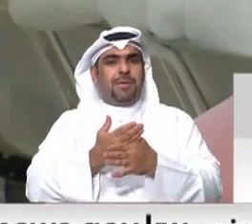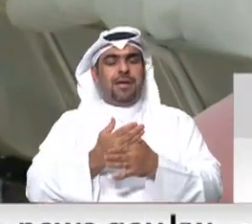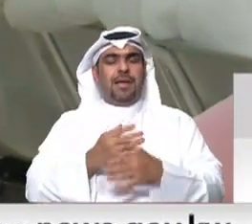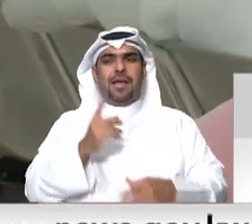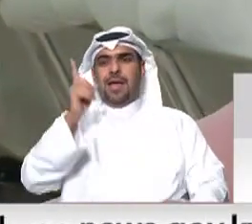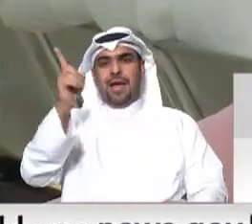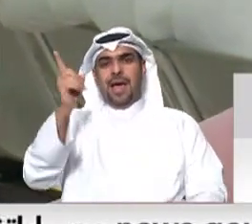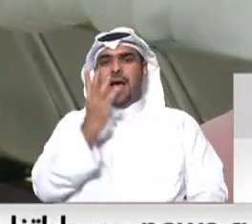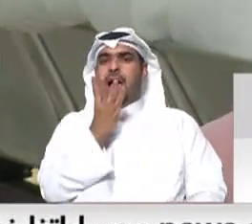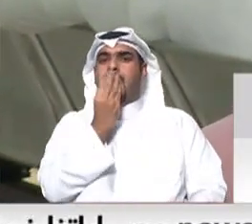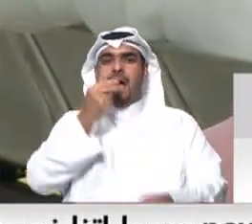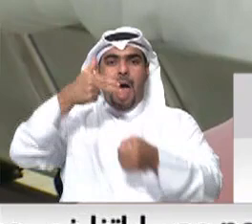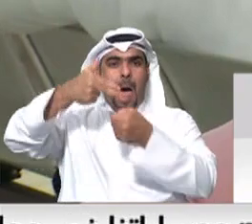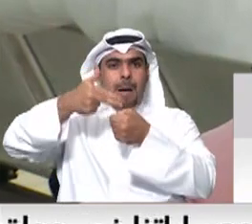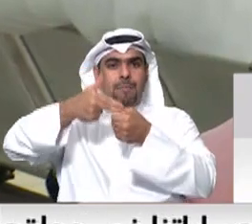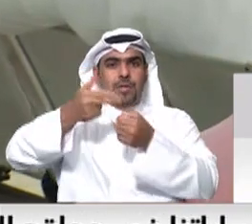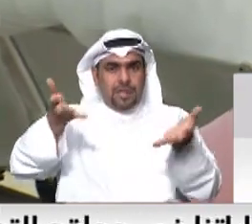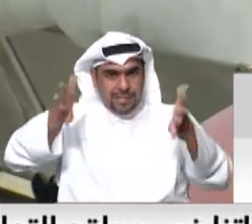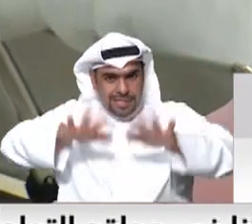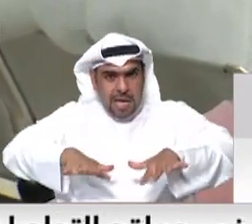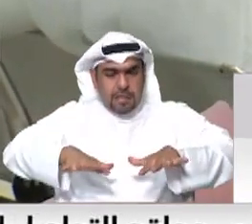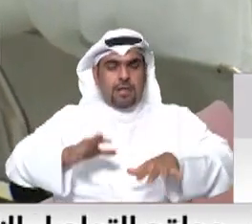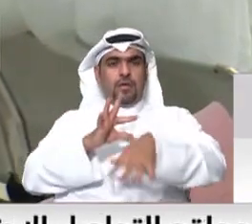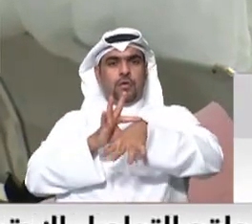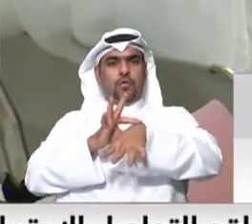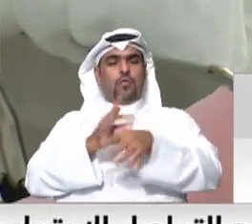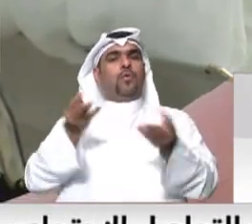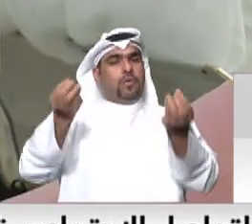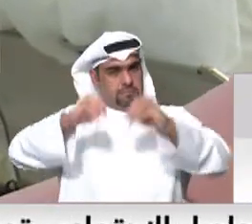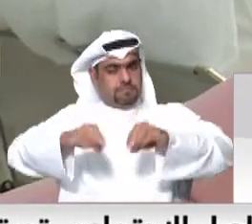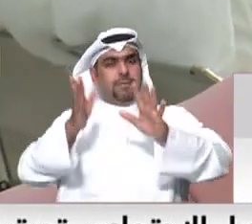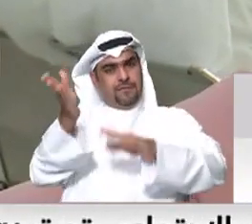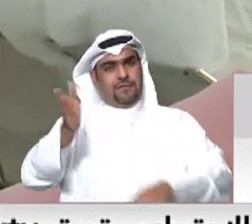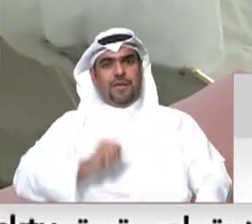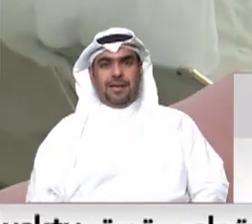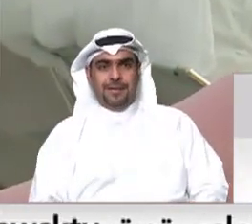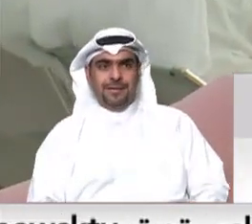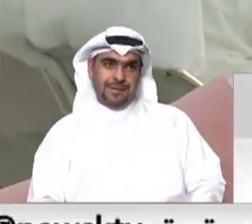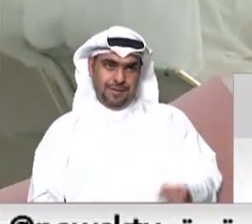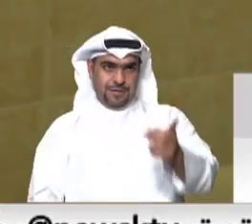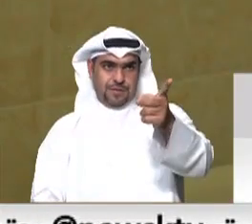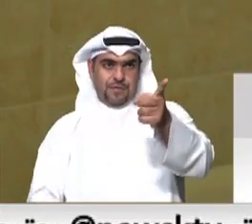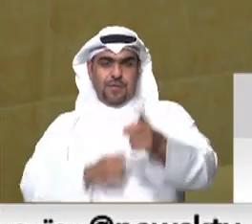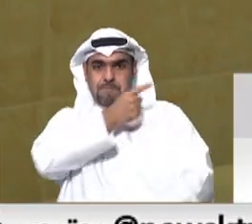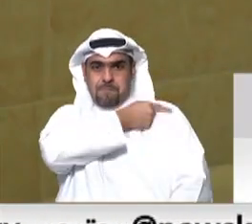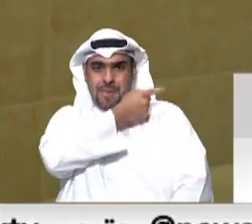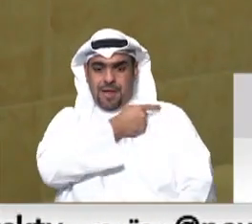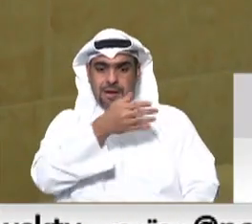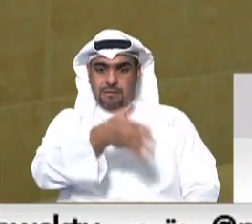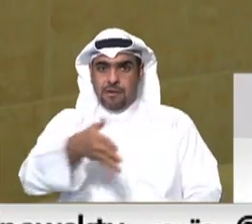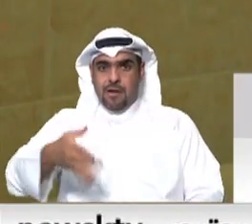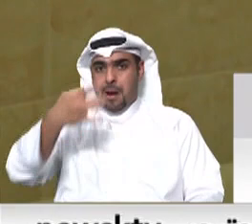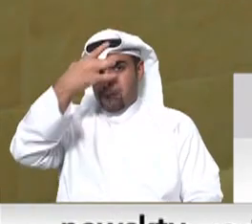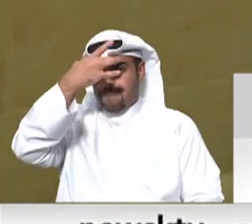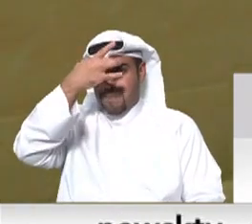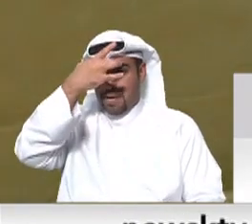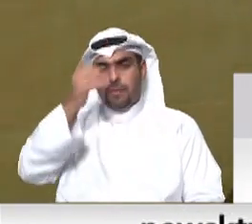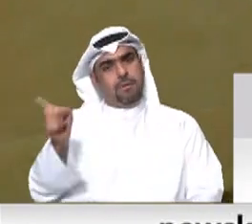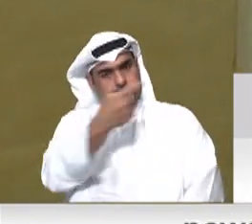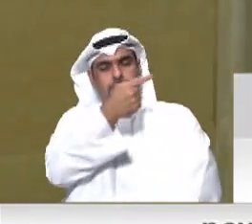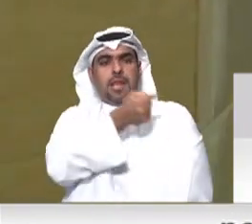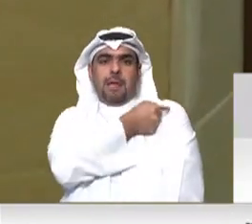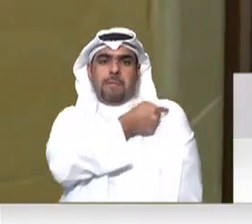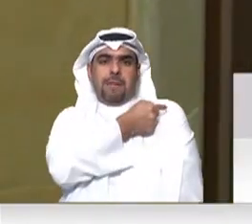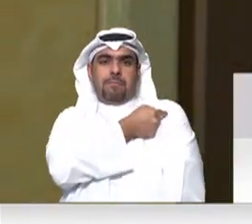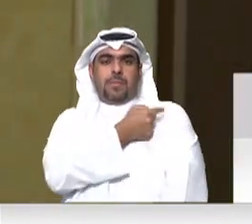الأحمدي. وفي حال إذا جانا الطفل غير لائق صحيا نحوله حق الجهة المختصة. تم زيادة